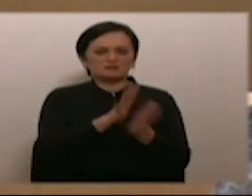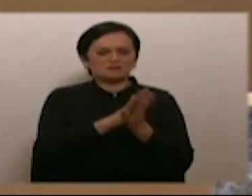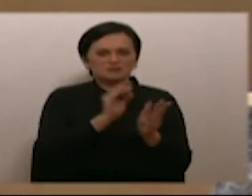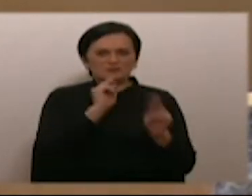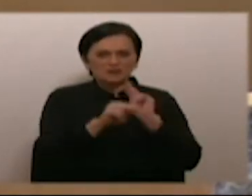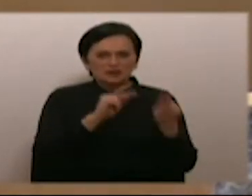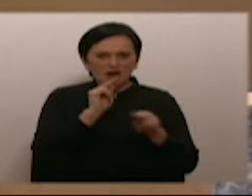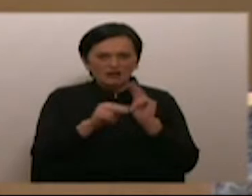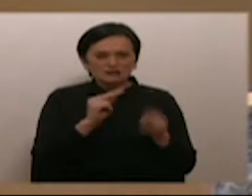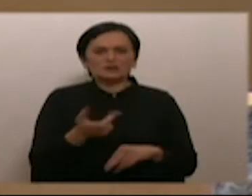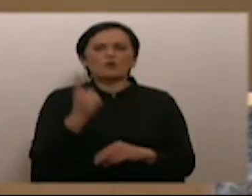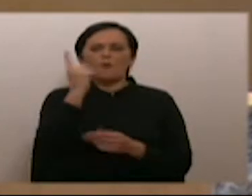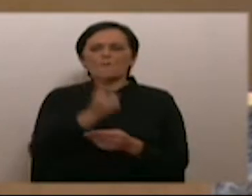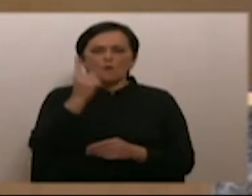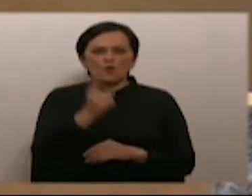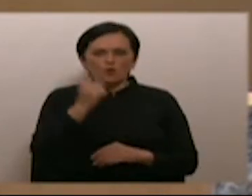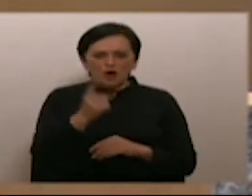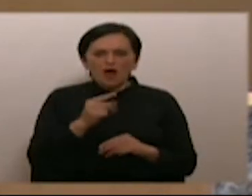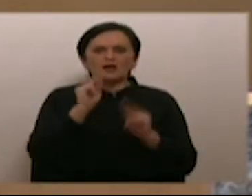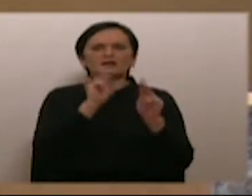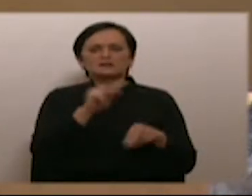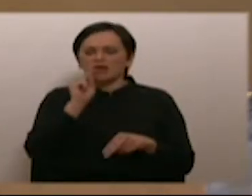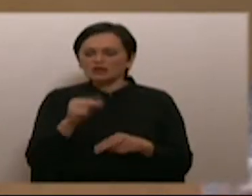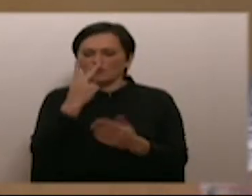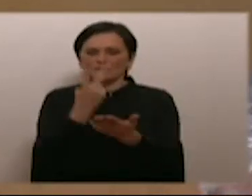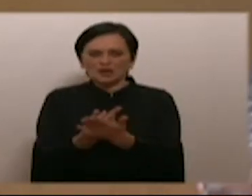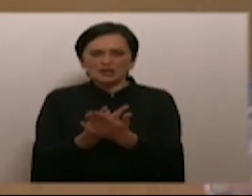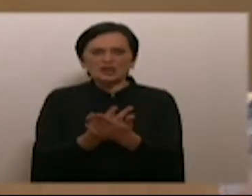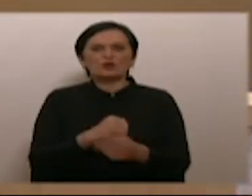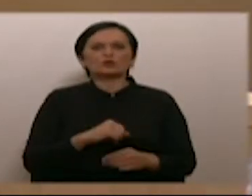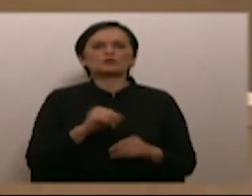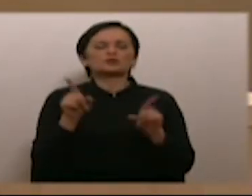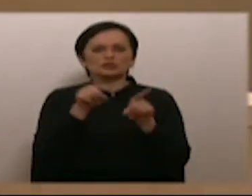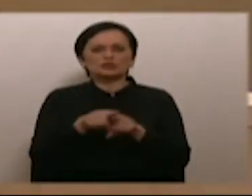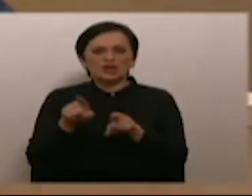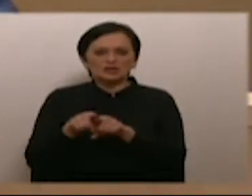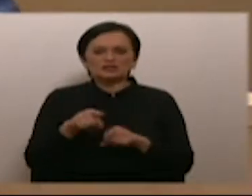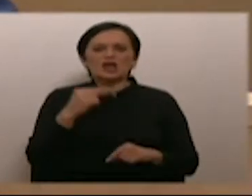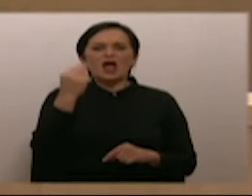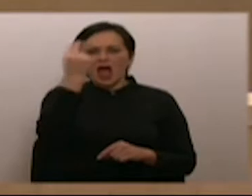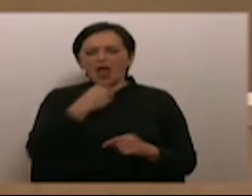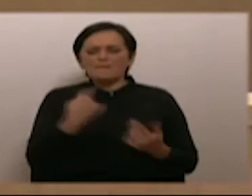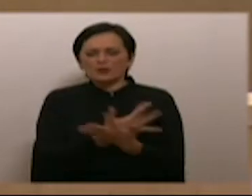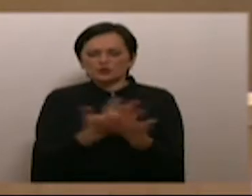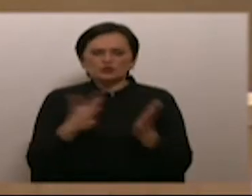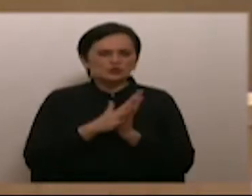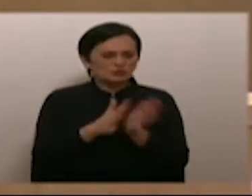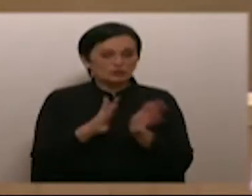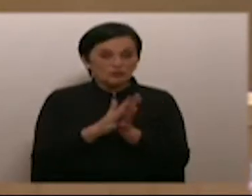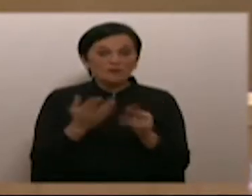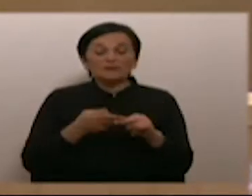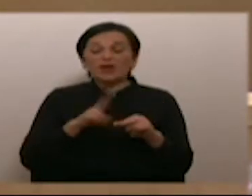სინოდის წევრების მხრიდან მუქარაკესზე საუბრობს, მუქარა დანაშაულის მხილებისთვის, მამათმოლობაში დადანაშაულებული ეპისკოპოსები და ასე შემდეგ. ეს